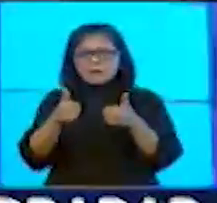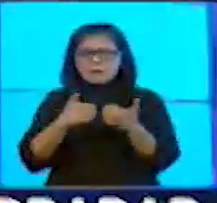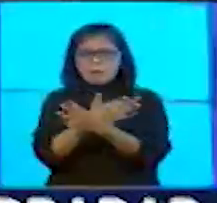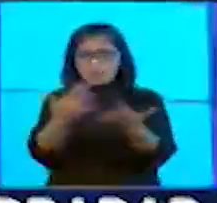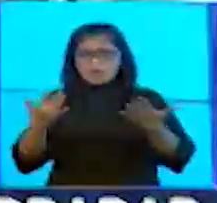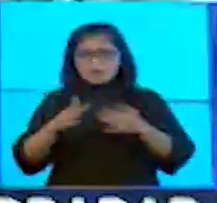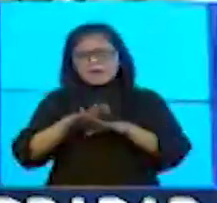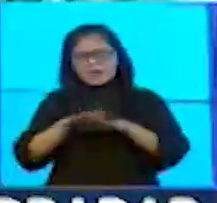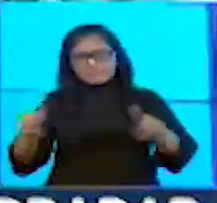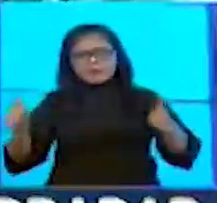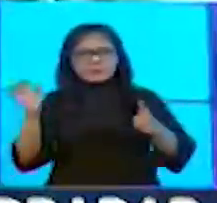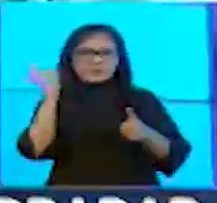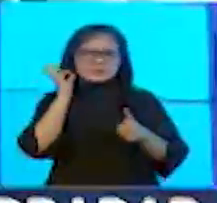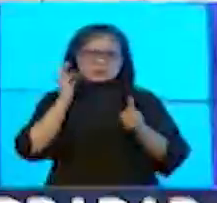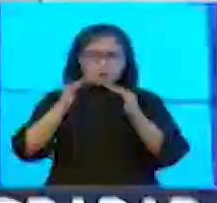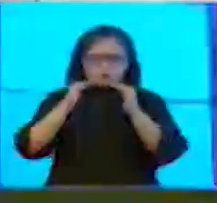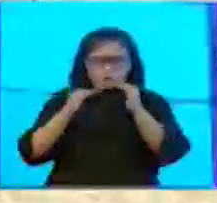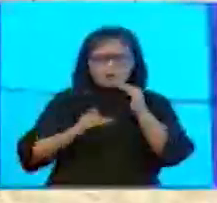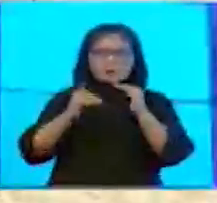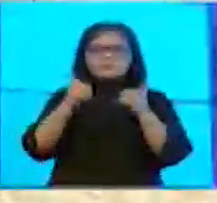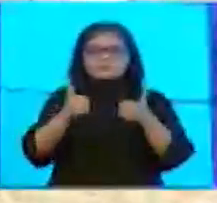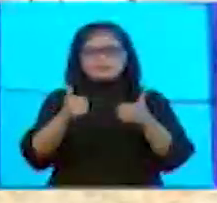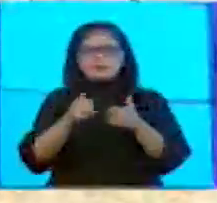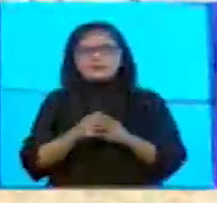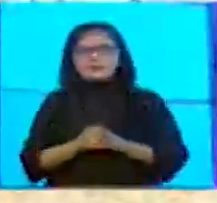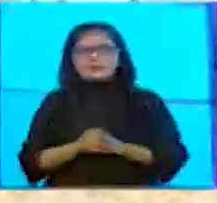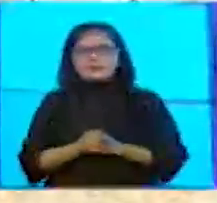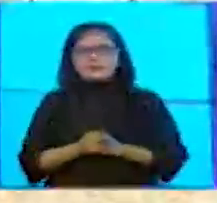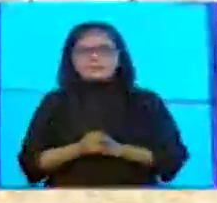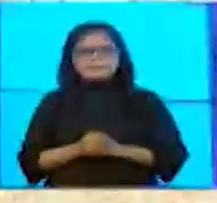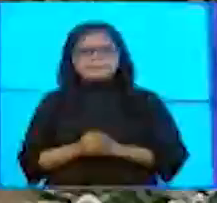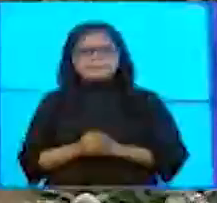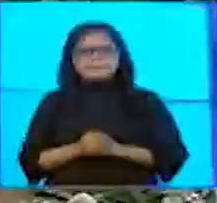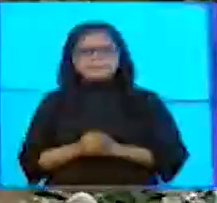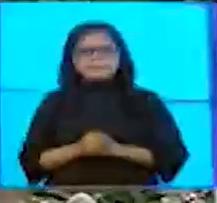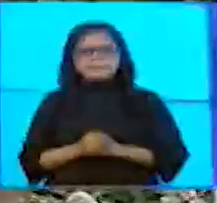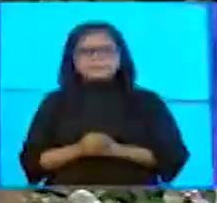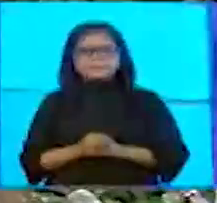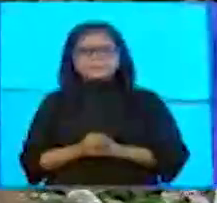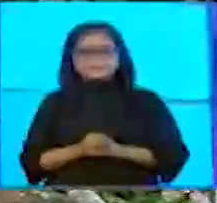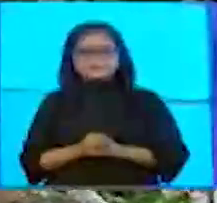resiko terpapar coveted lebih rendah dari Jakarta Lisa Oktaviani Ilham media strides melaporkan